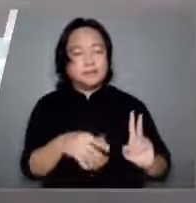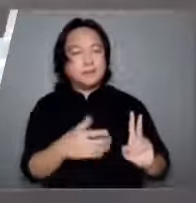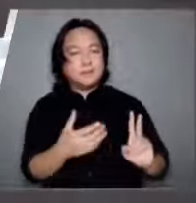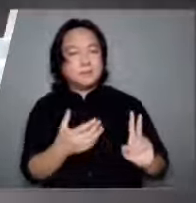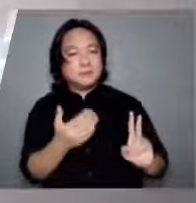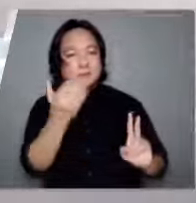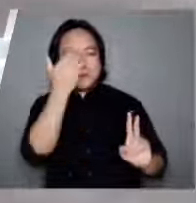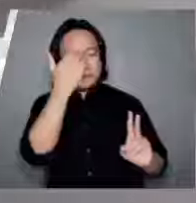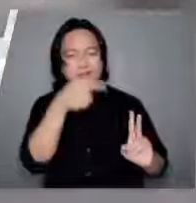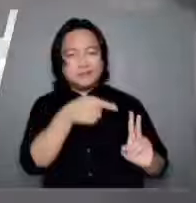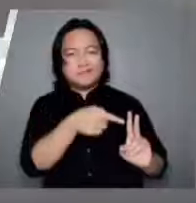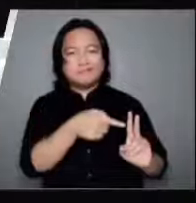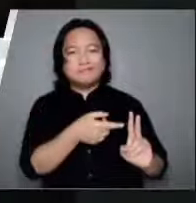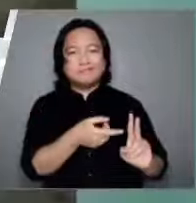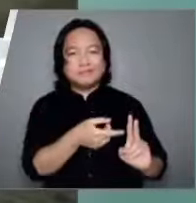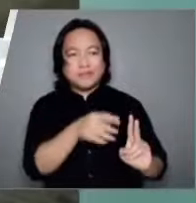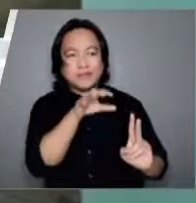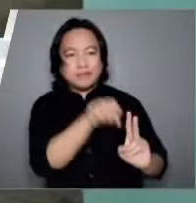Sino.